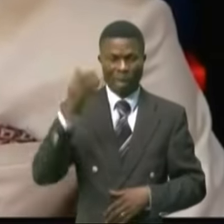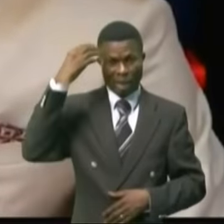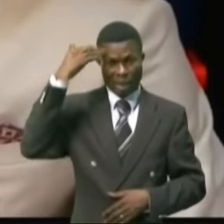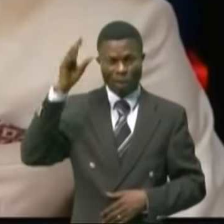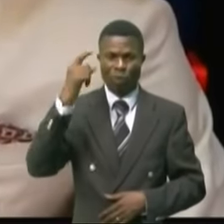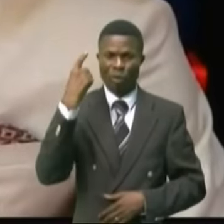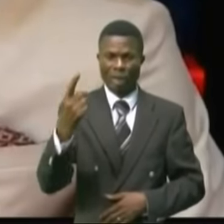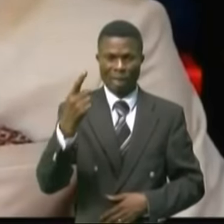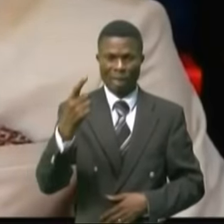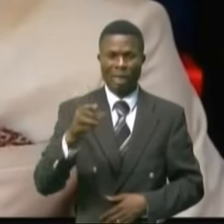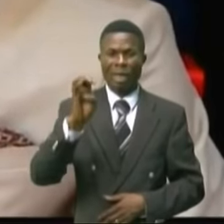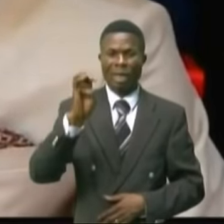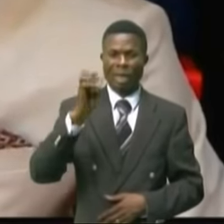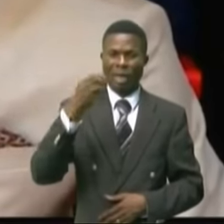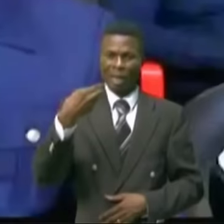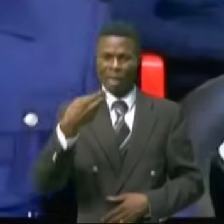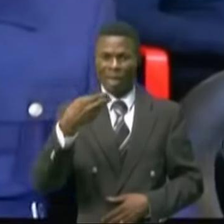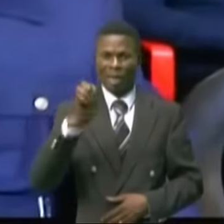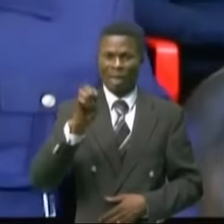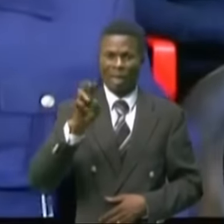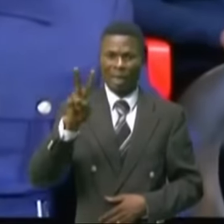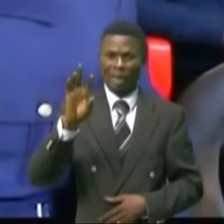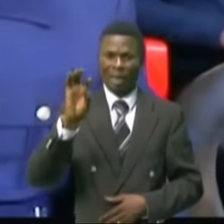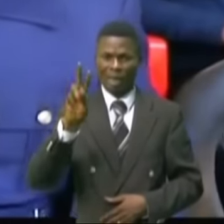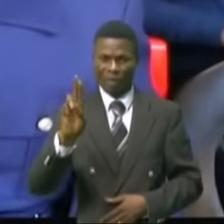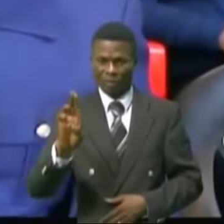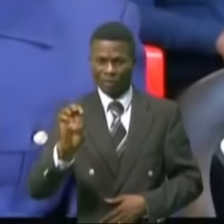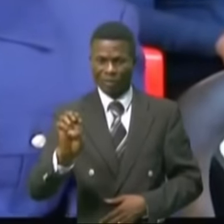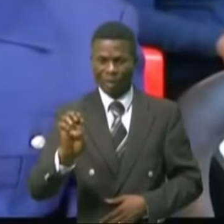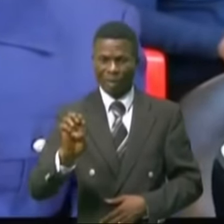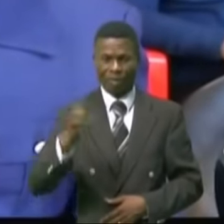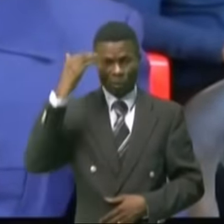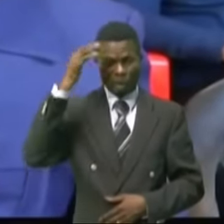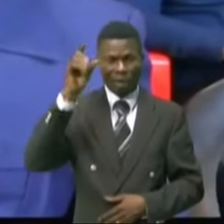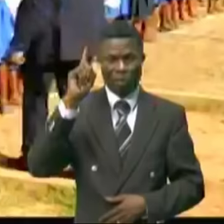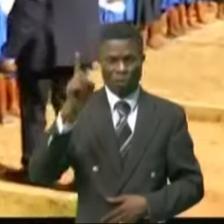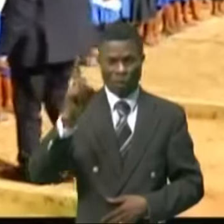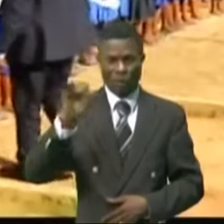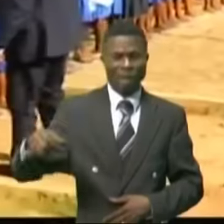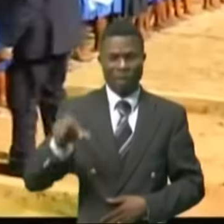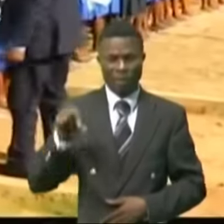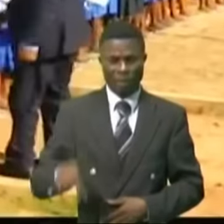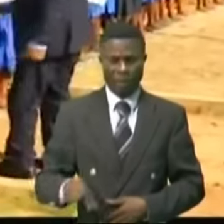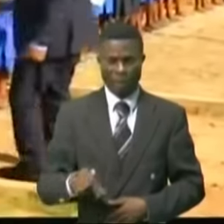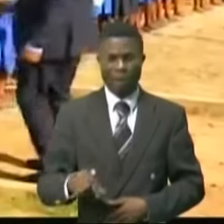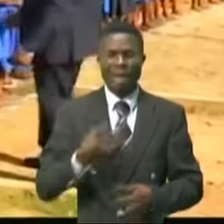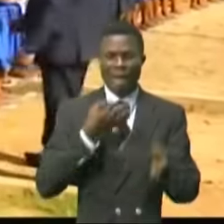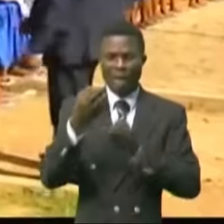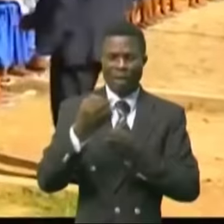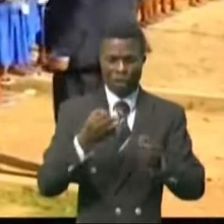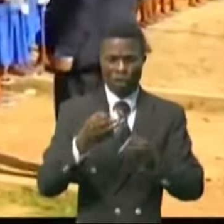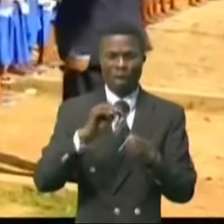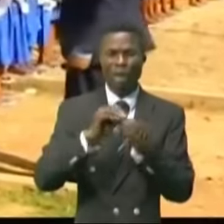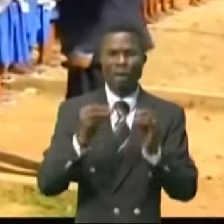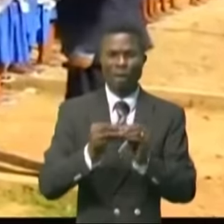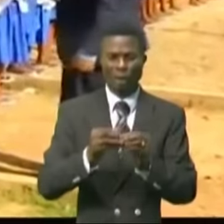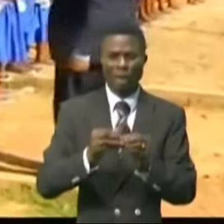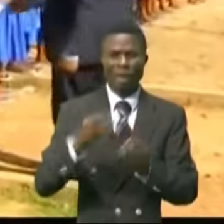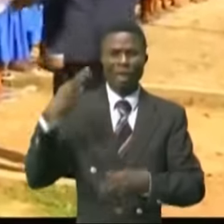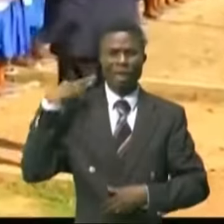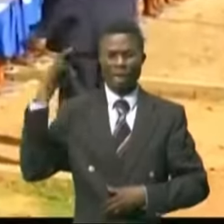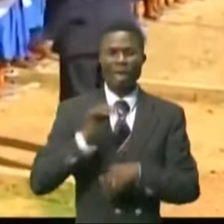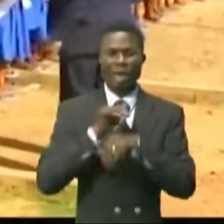Hervé Mungita, assisté de l'IPP Équateur 1, Jacques Djuma, a dévoiler l'effectif de